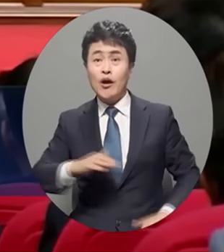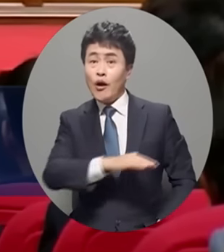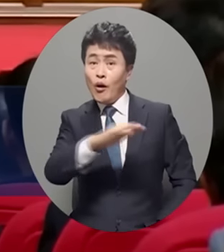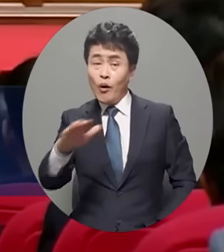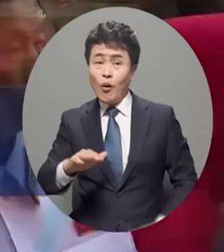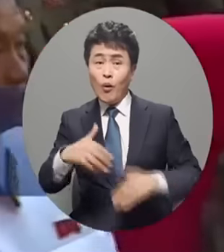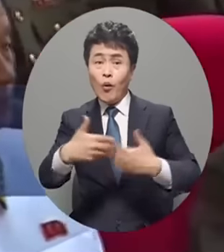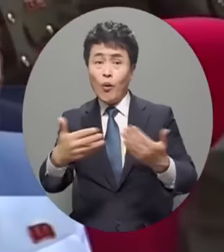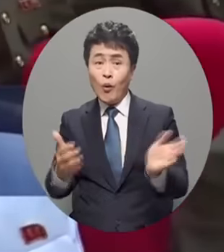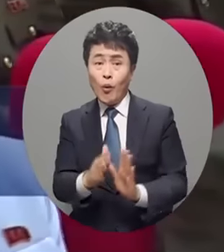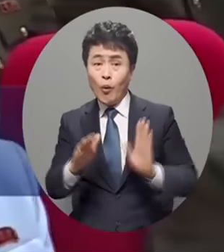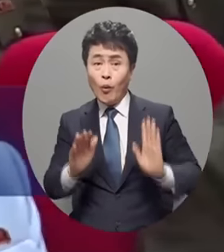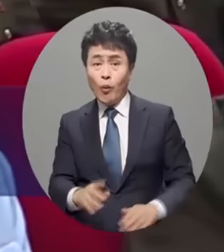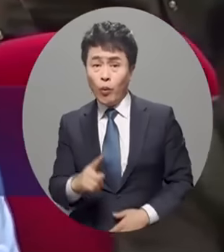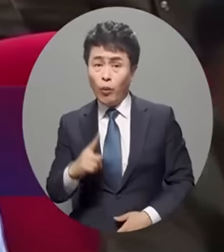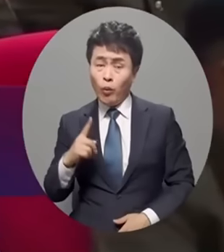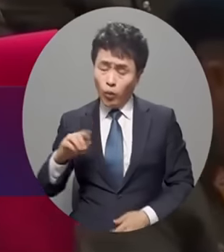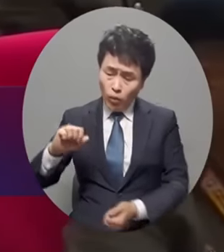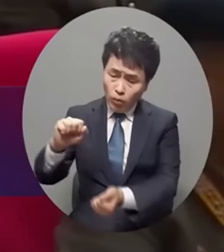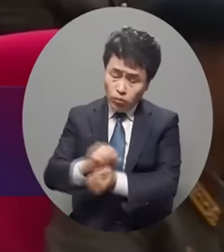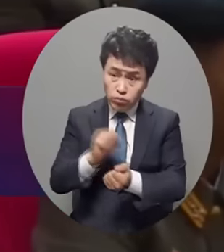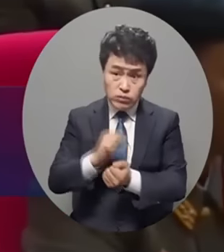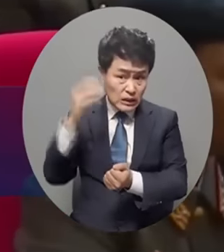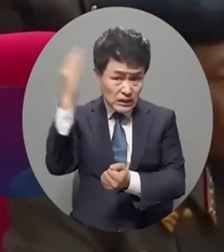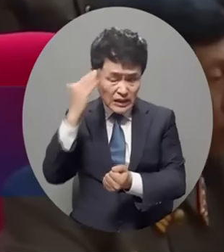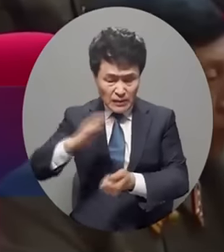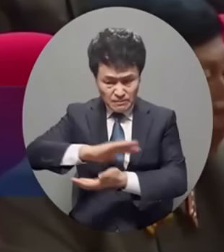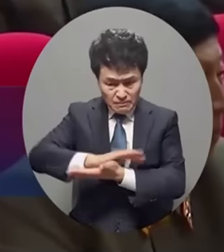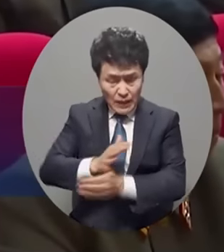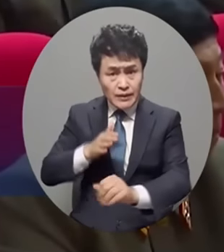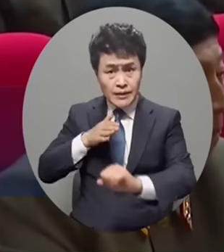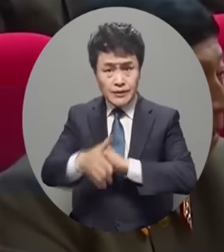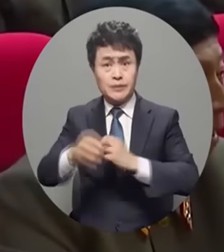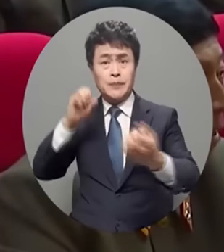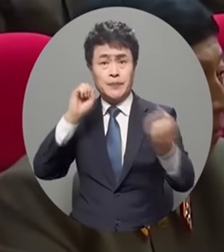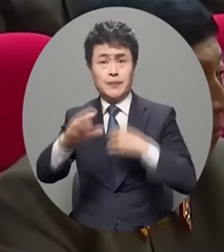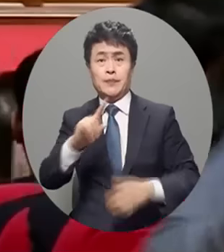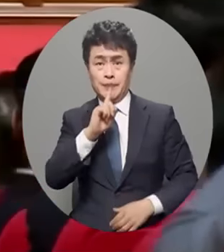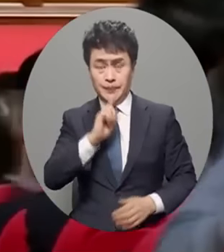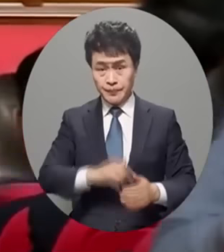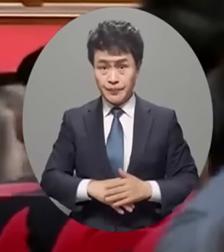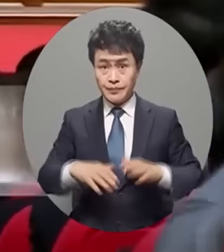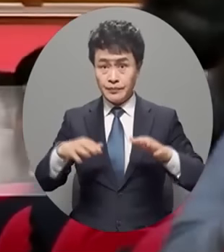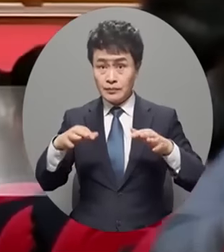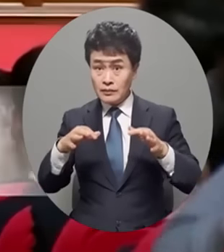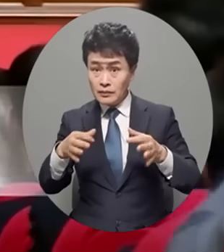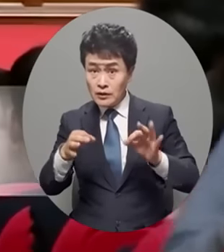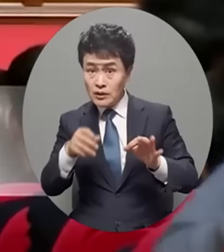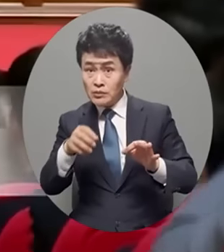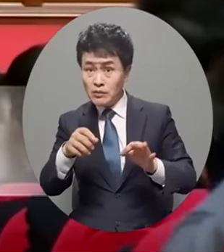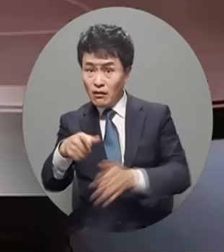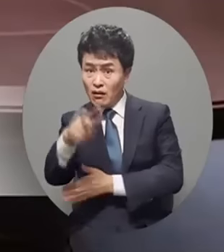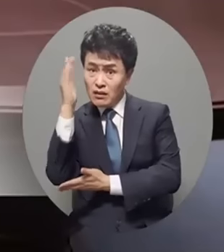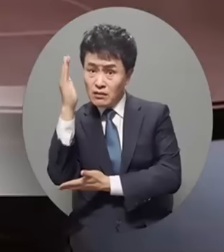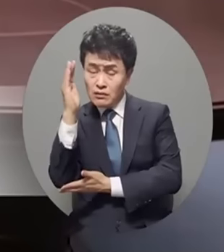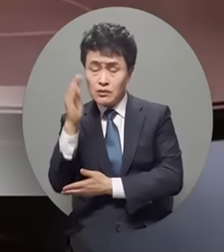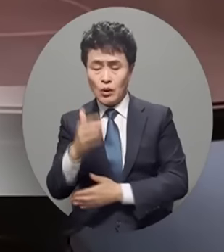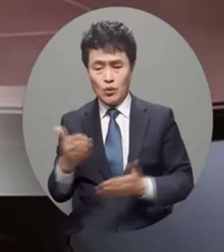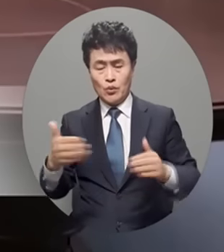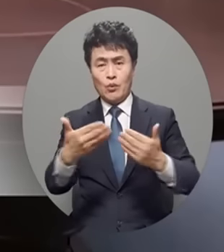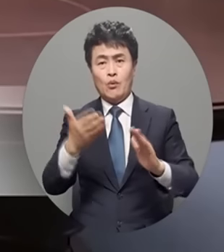비루스는 물론 남조선 당국 것들도 박멸해버리는 것으로 대답할 것입니다. 김여정의 이런 행동은 노동당 부부장이란